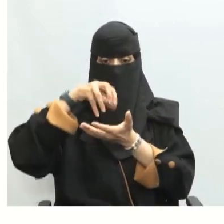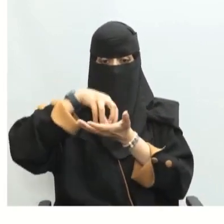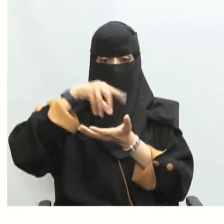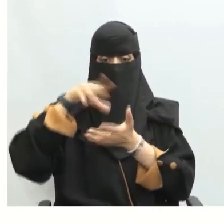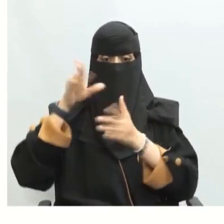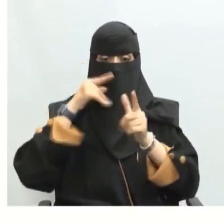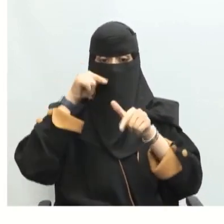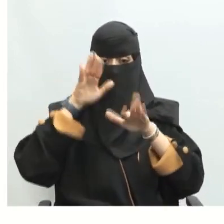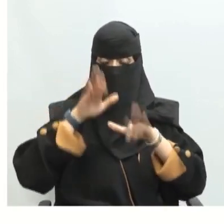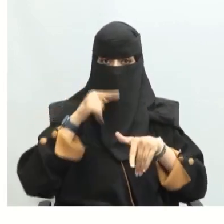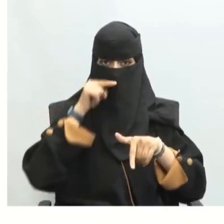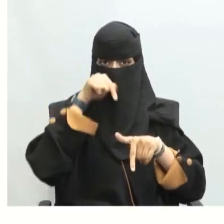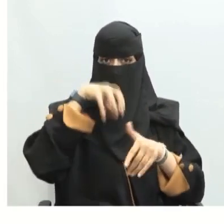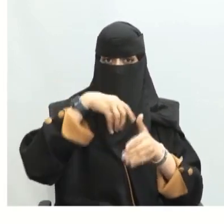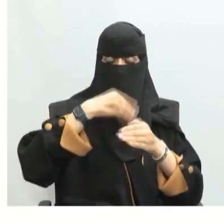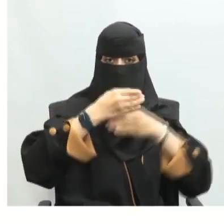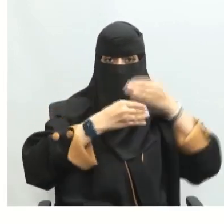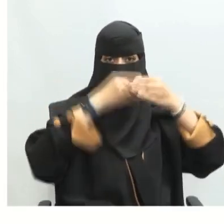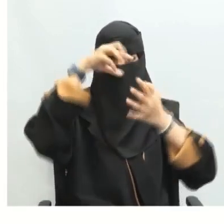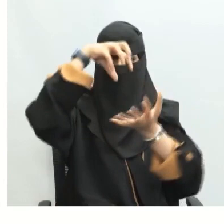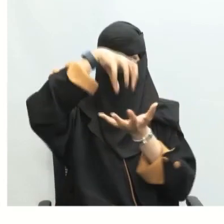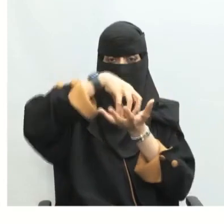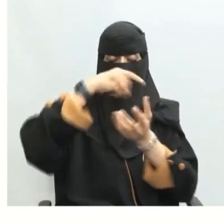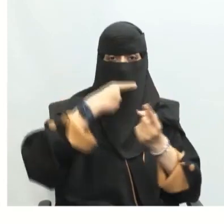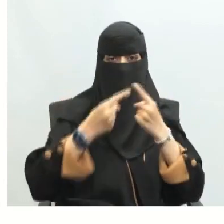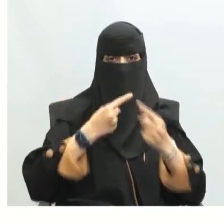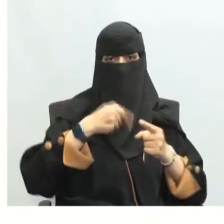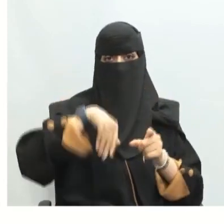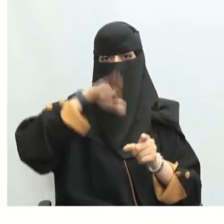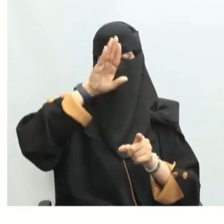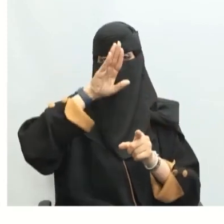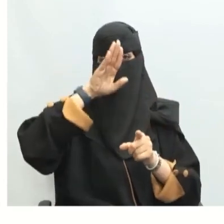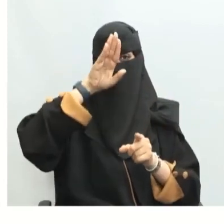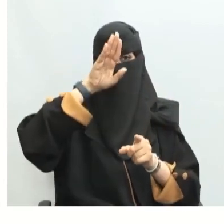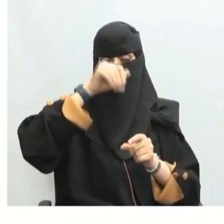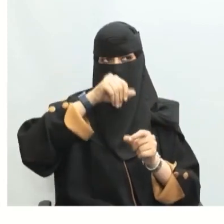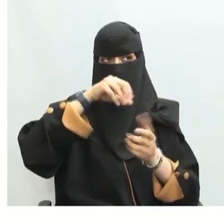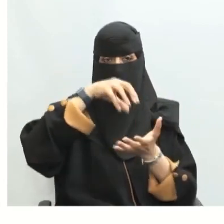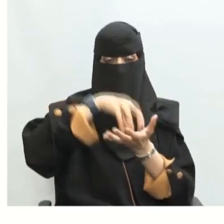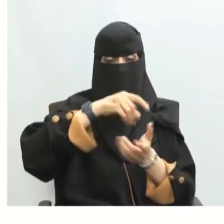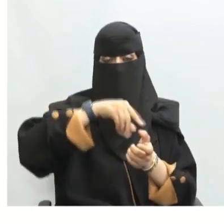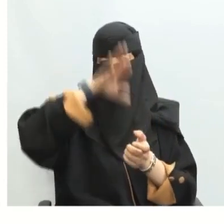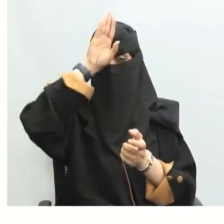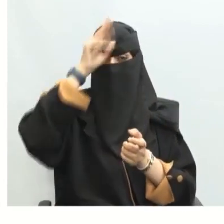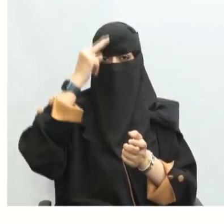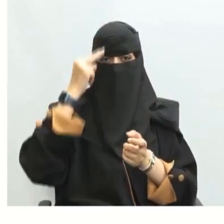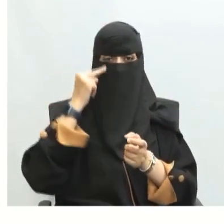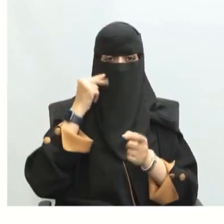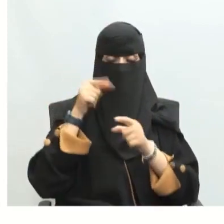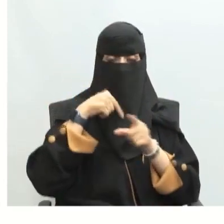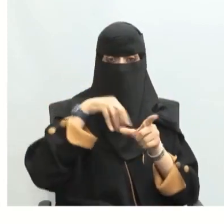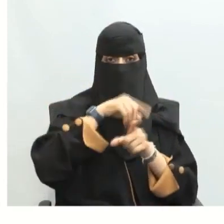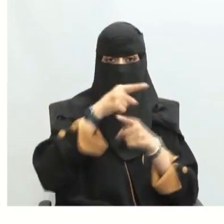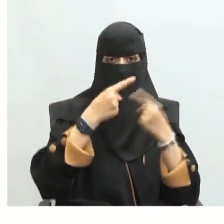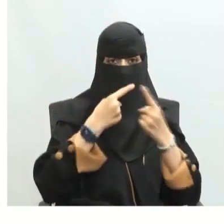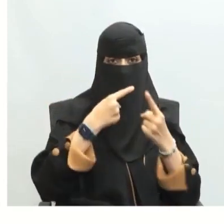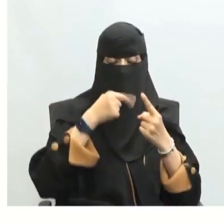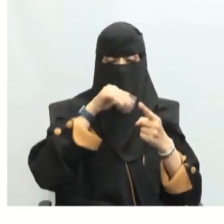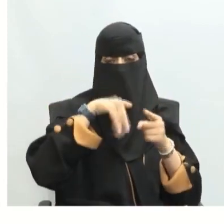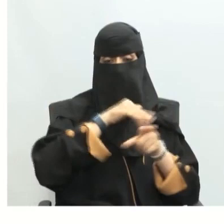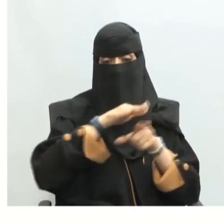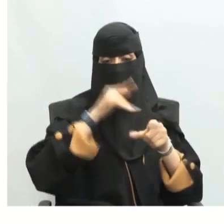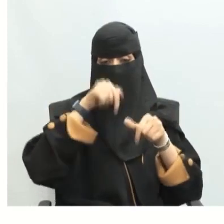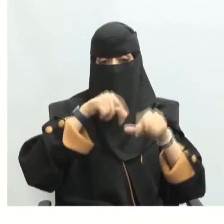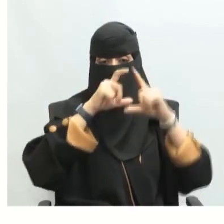انشاء مركز الملك عبد العزيز الحوار الوطني وكان بعنوان او كان تحت شعار هناك من الشعارات